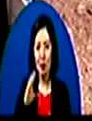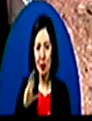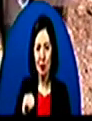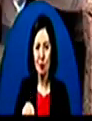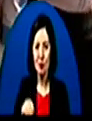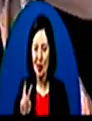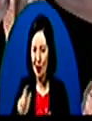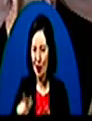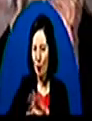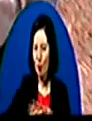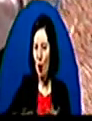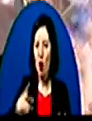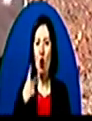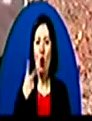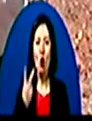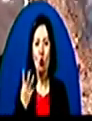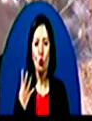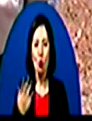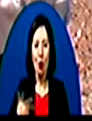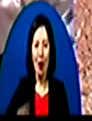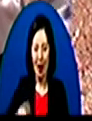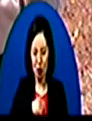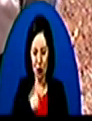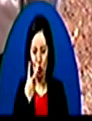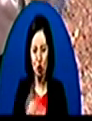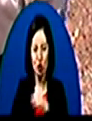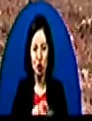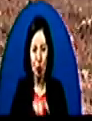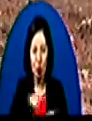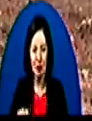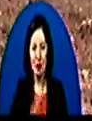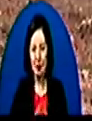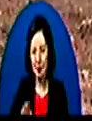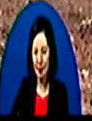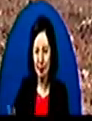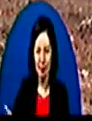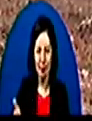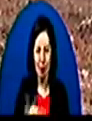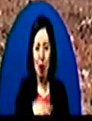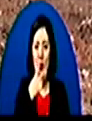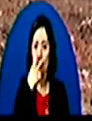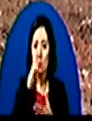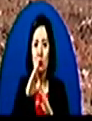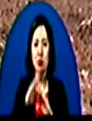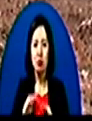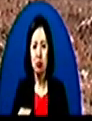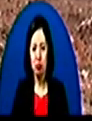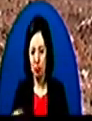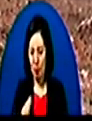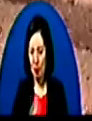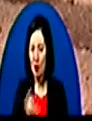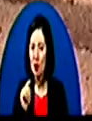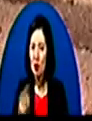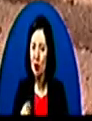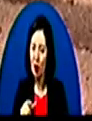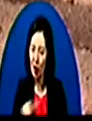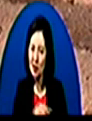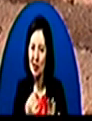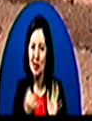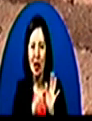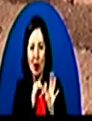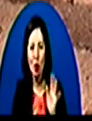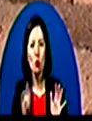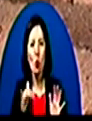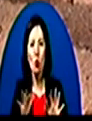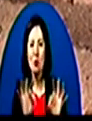газрыг 2 жилийн хугацаанд цэвэрлэж дуусжээ. Өнөөдөр тус газар бүрэн цэвэрлэгдсэн, үнэр үнэртгэ болсон байна. Инкийн тул тус газрын 70% нь